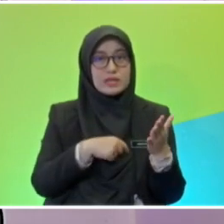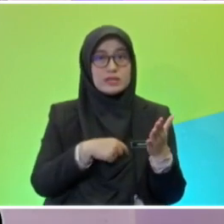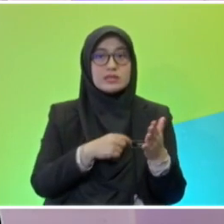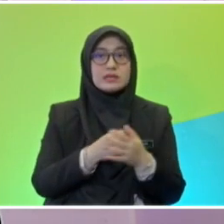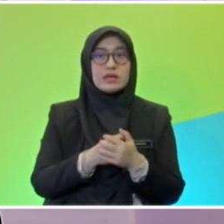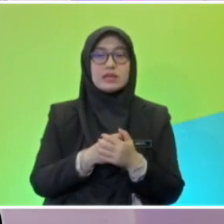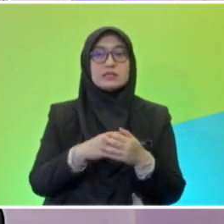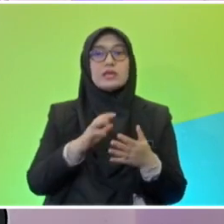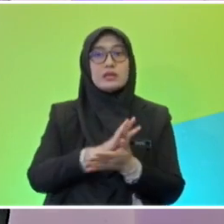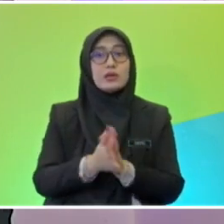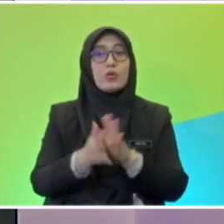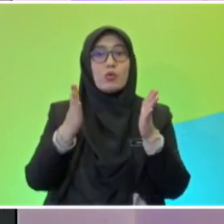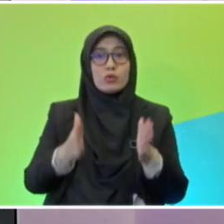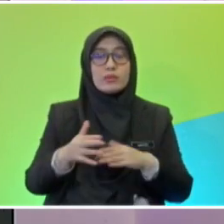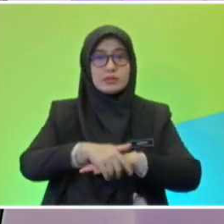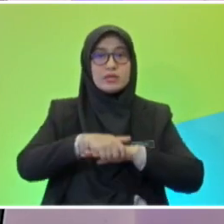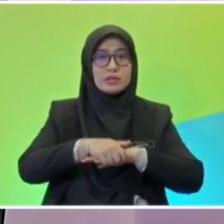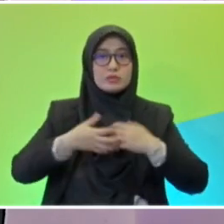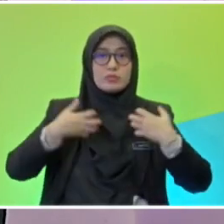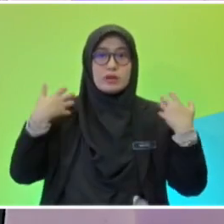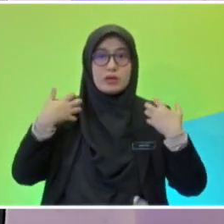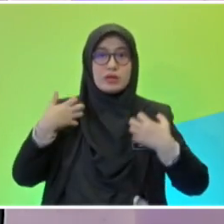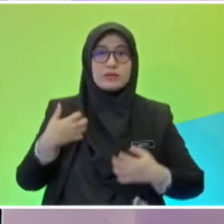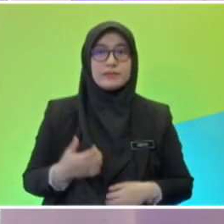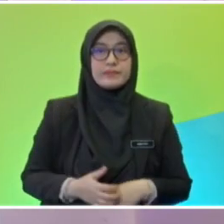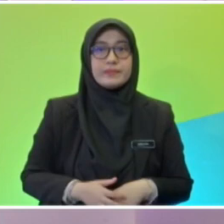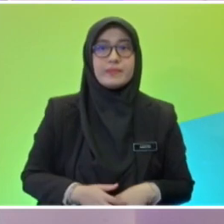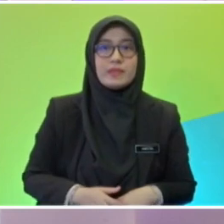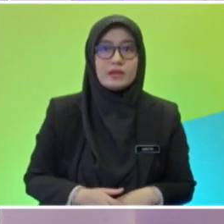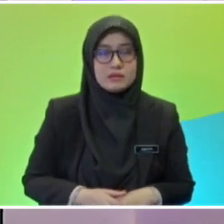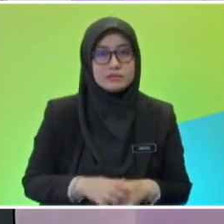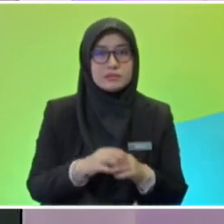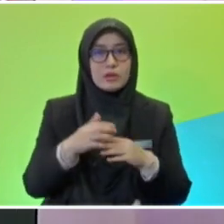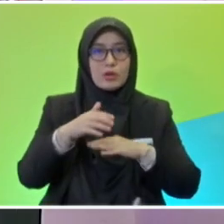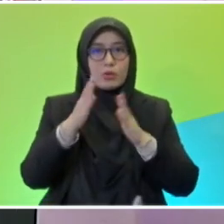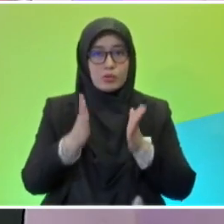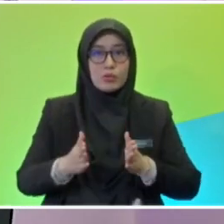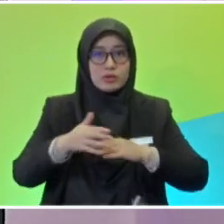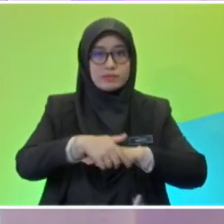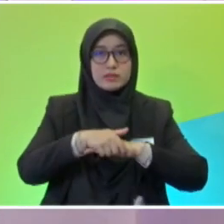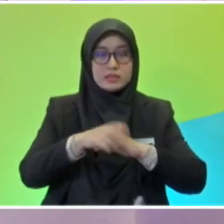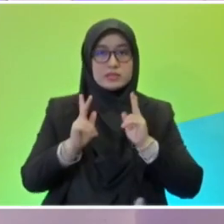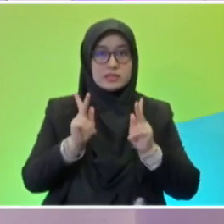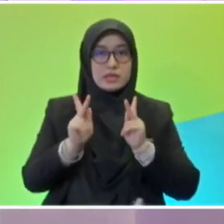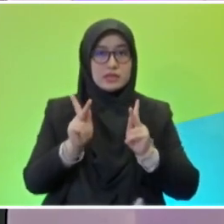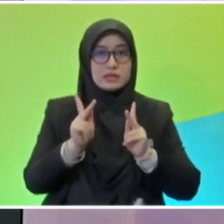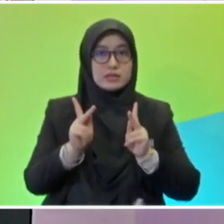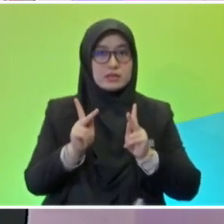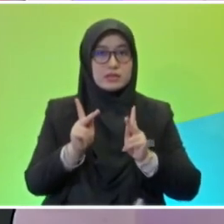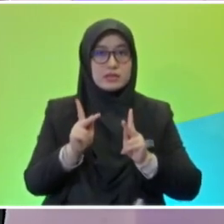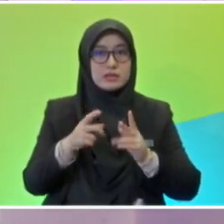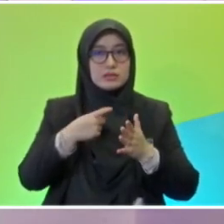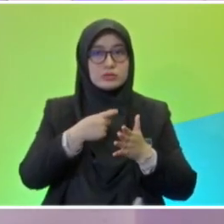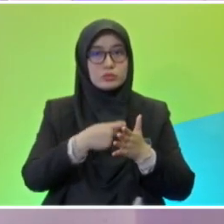mungkin Cukai yang dikutip tidak dengan cari sistematik kata mereka kemudian mereka membawa satu sistem yang baru perlu